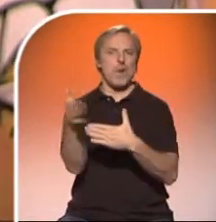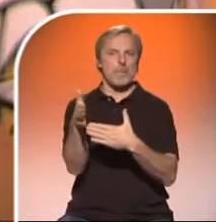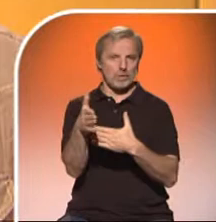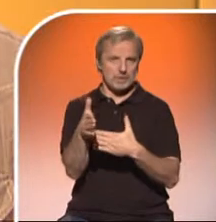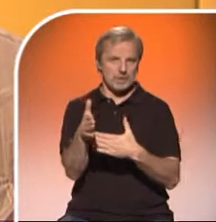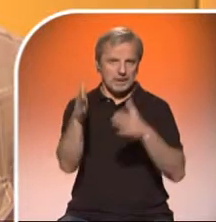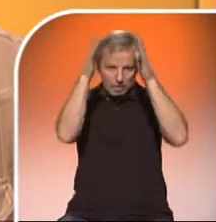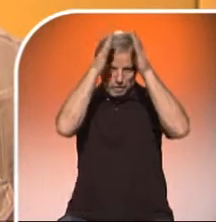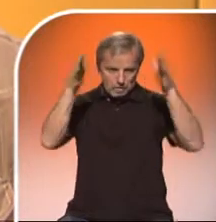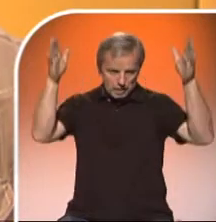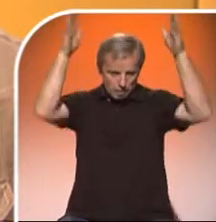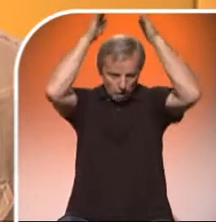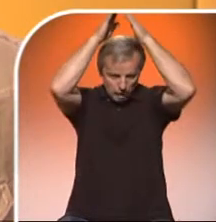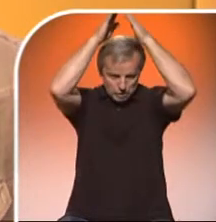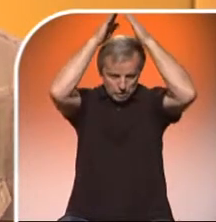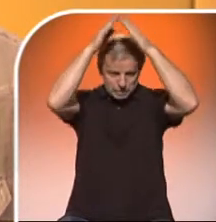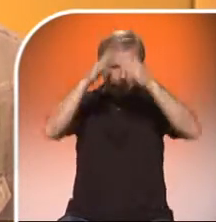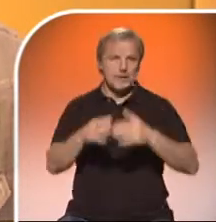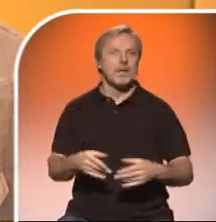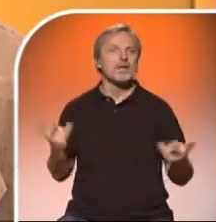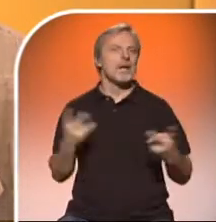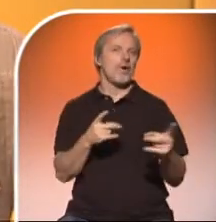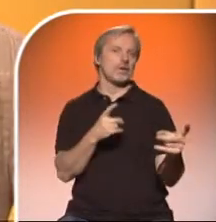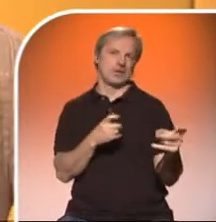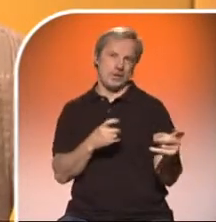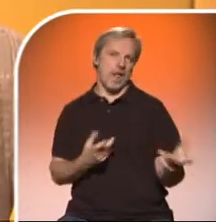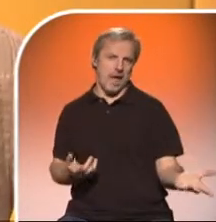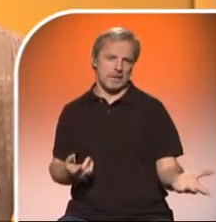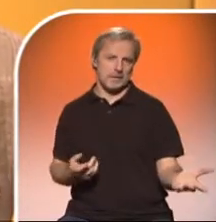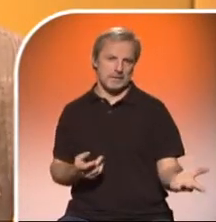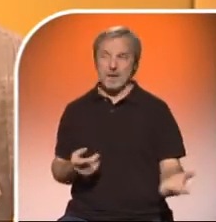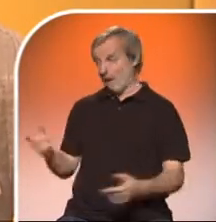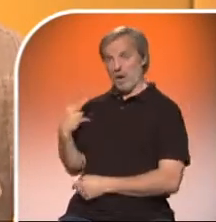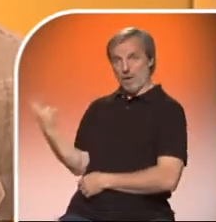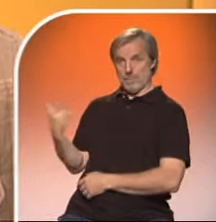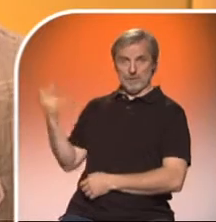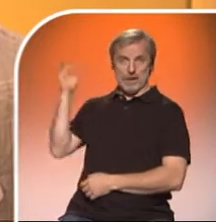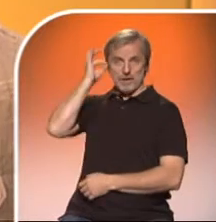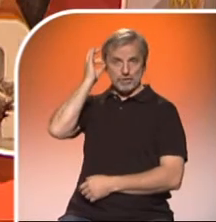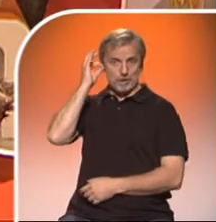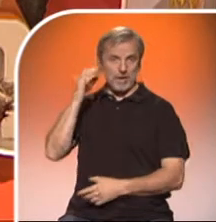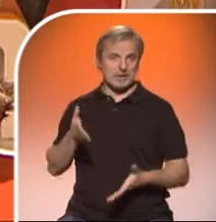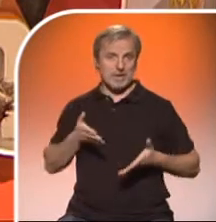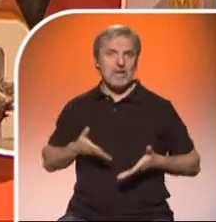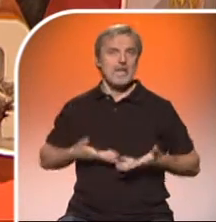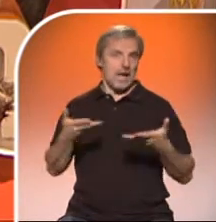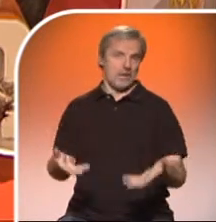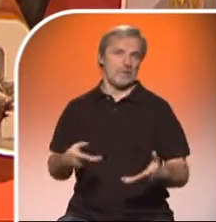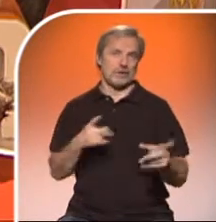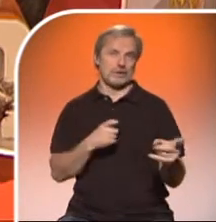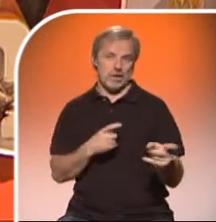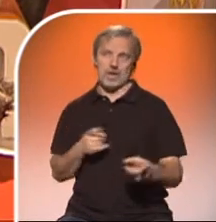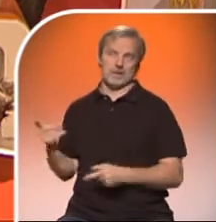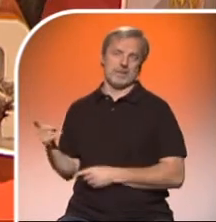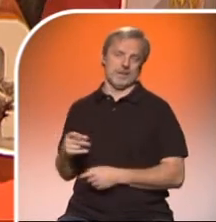Takže střelce. A to si myslím, že by byl dobrý fór. Jsme zareagovali, že jsme obě střelkyně. Fakt? A to jste hezky na to. Takže to bude do party jediné, to je